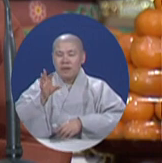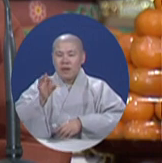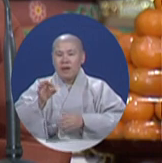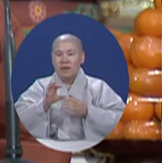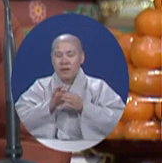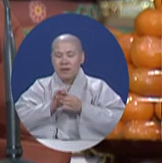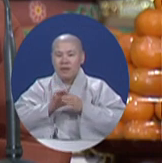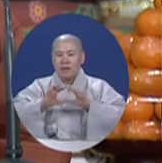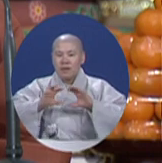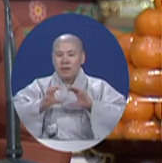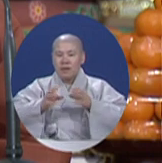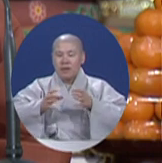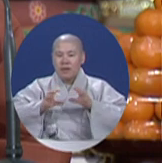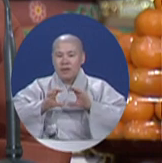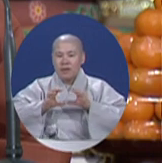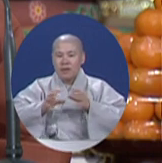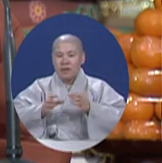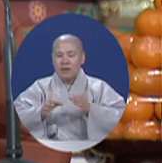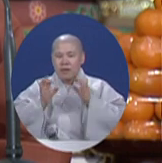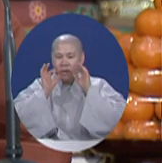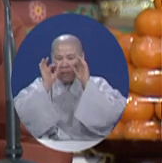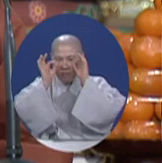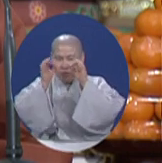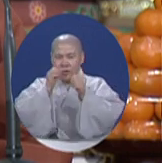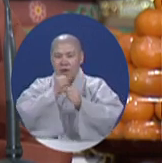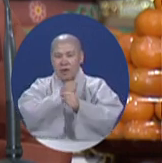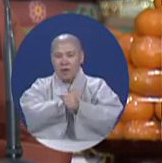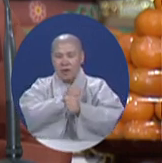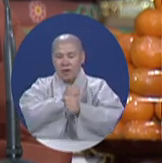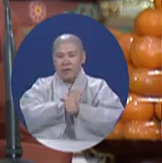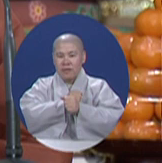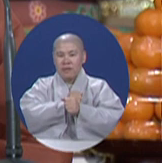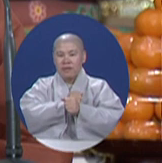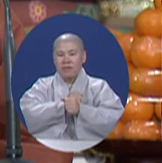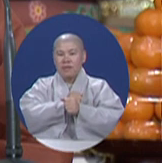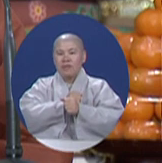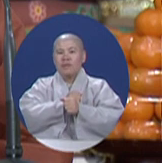실상의 세계를 보게 하는 손가락이거든요.